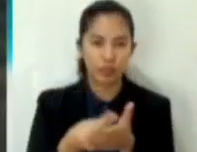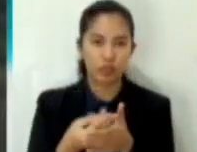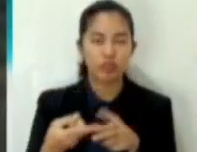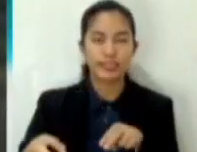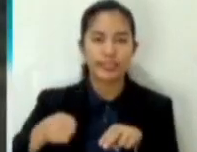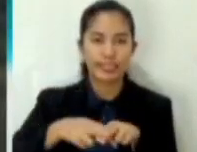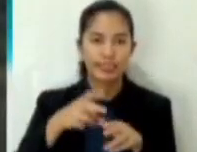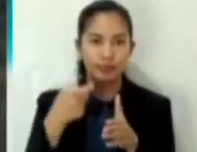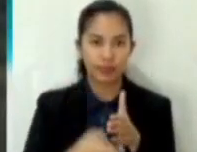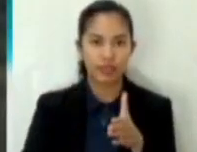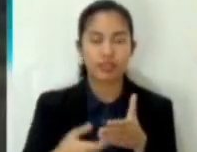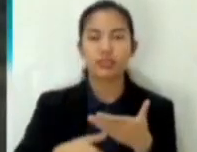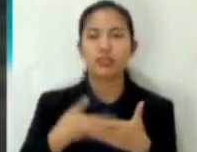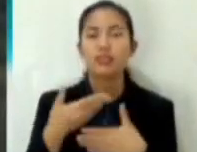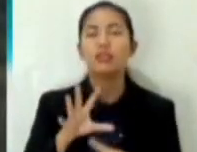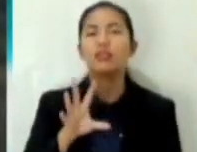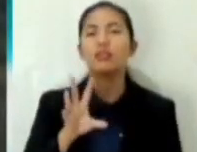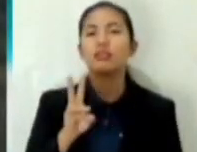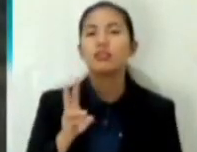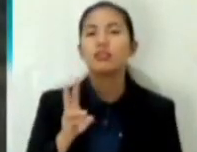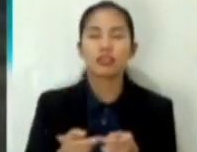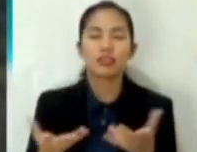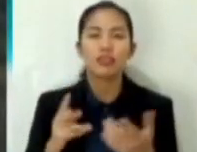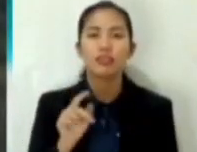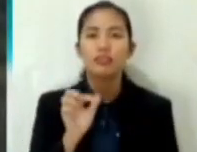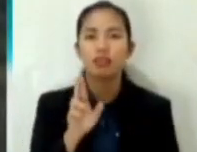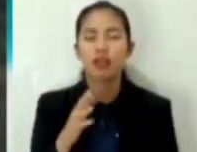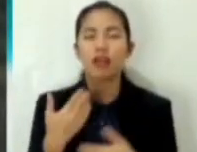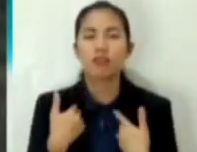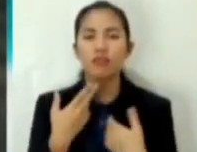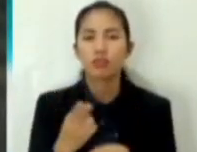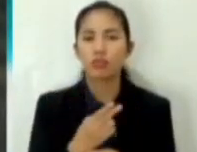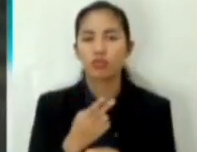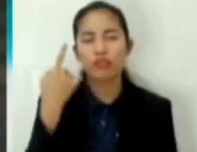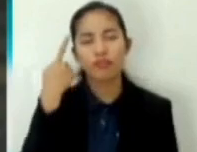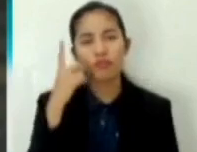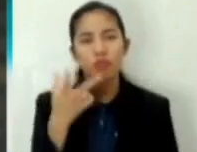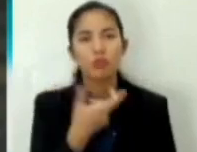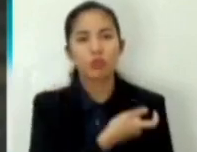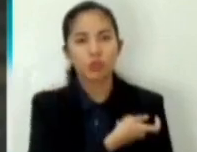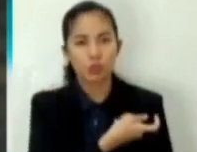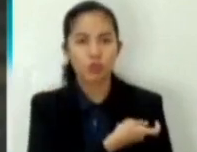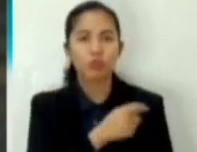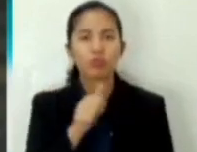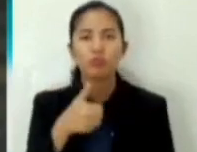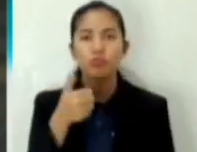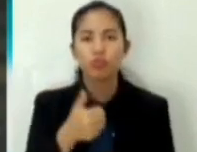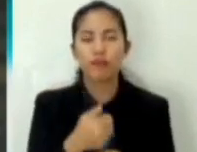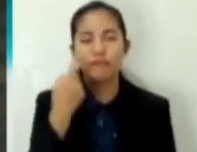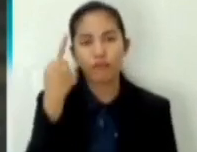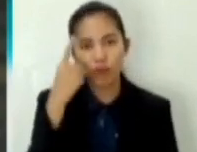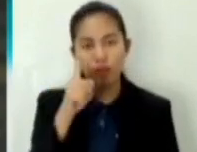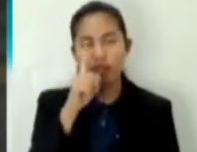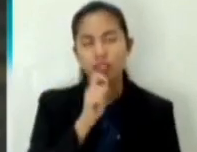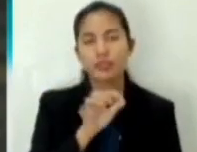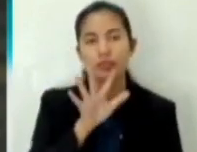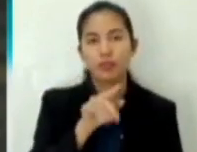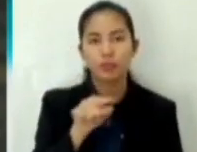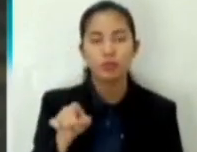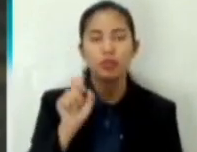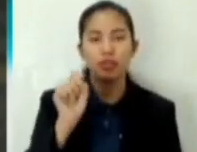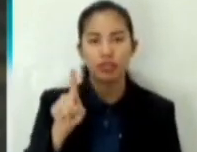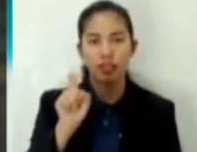6 na lugar sa Metro Manila ang gagamitin sa pagbabakuna contra COVID sa mga edad 5 hanggang 11 simula